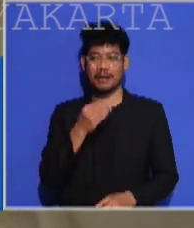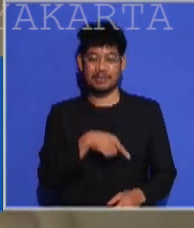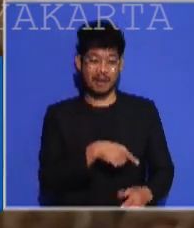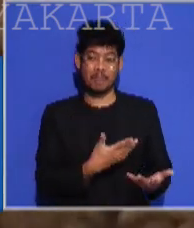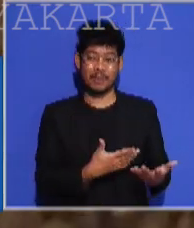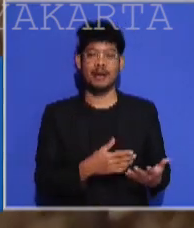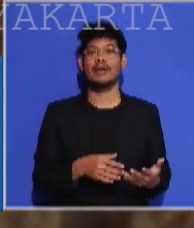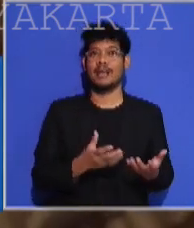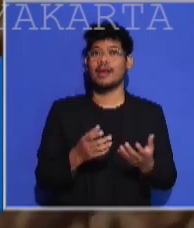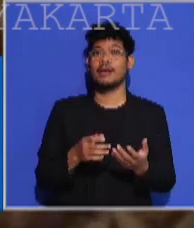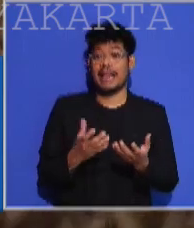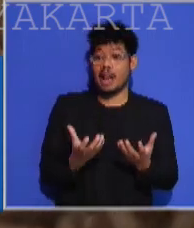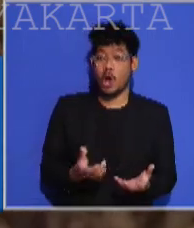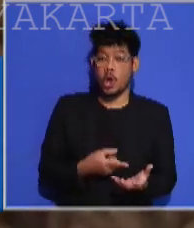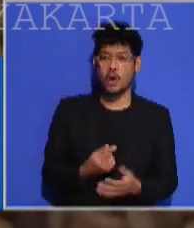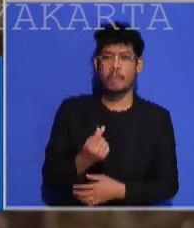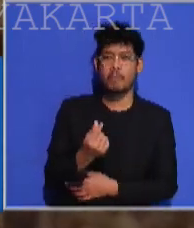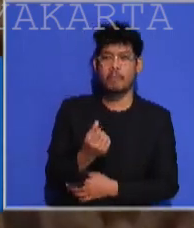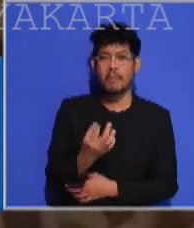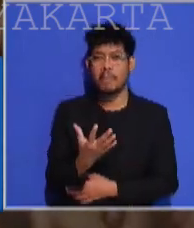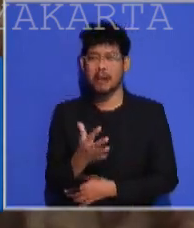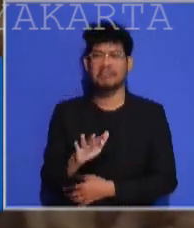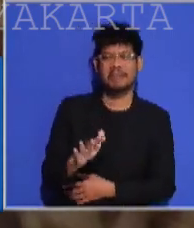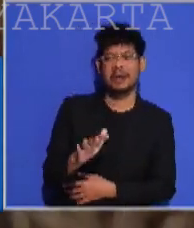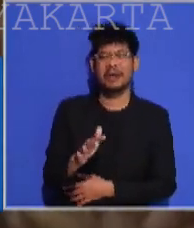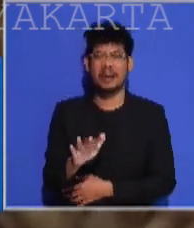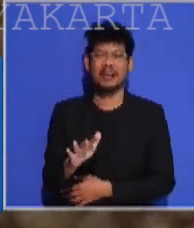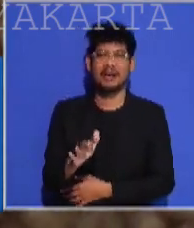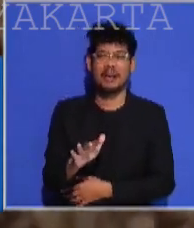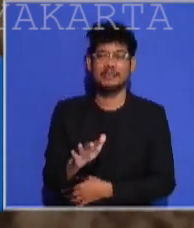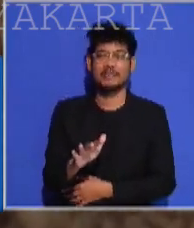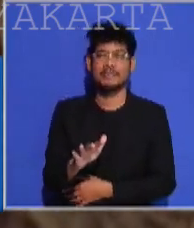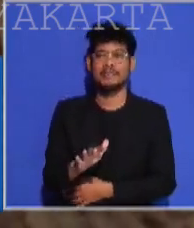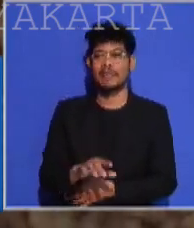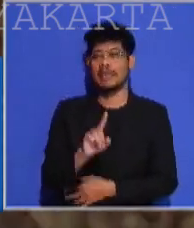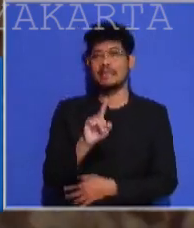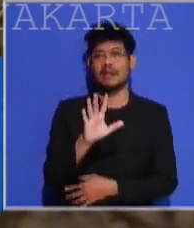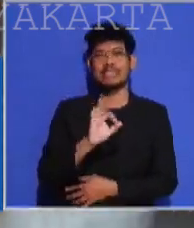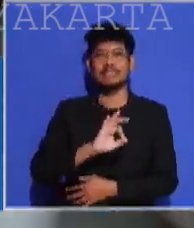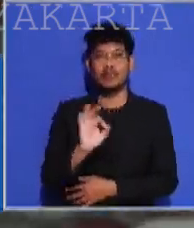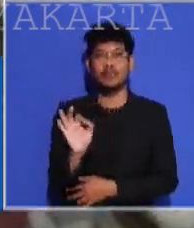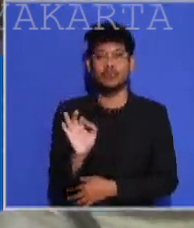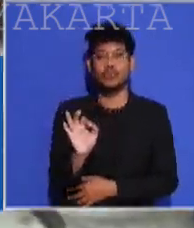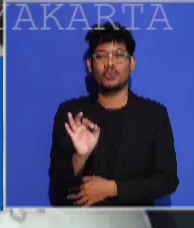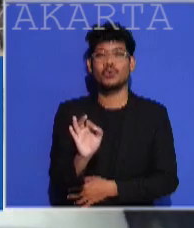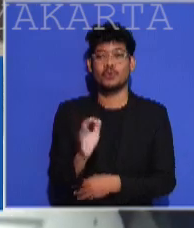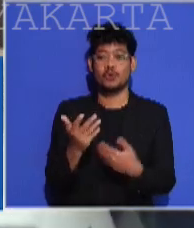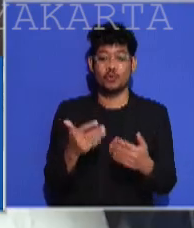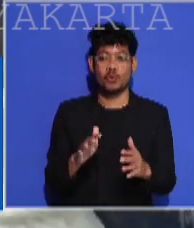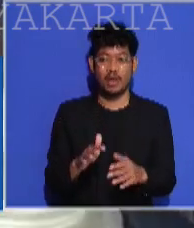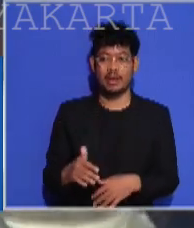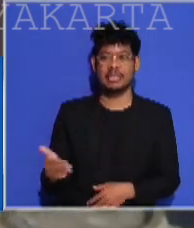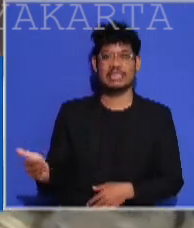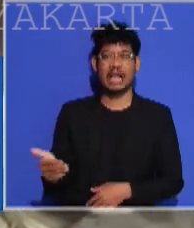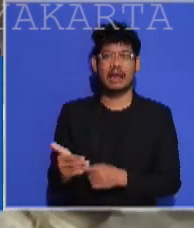ulam pabrikan pengaosipun sampun ngancik langkung saking 100.000 rupiah. Sawetawis pengaosin ulam saking tataran kadang